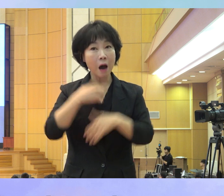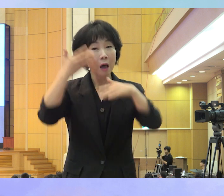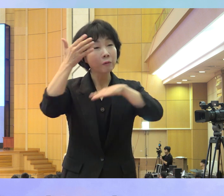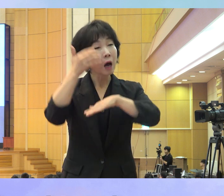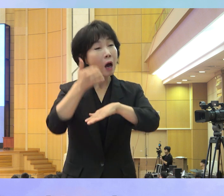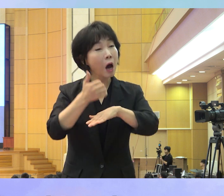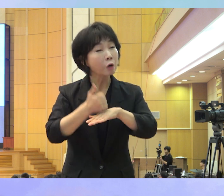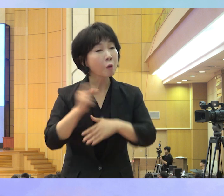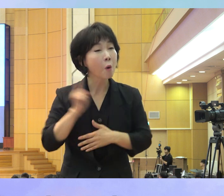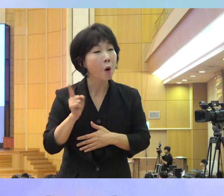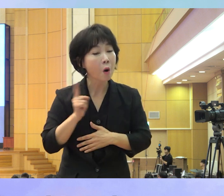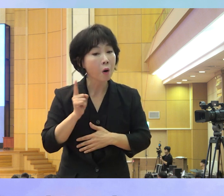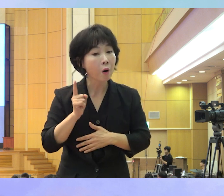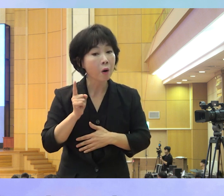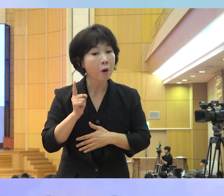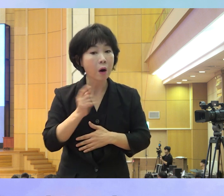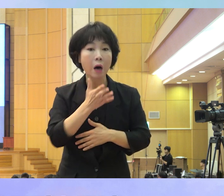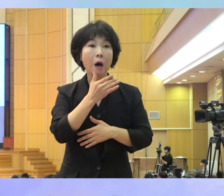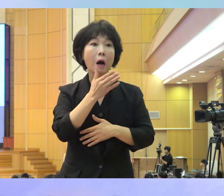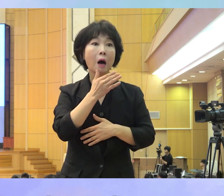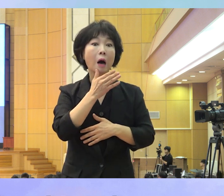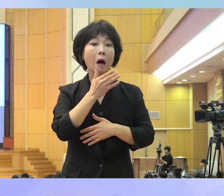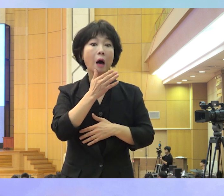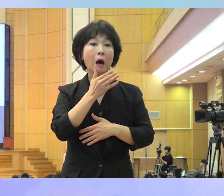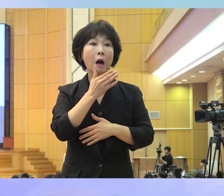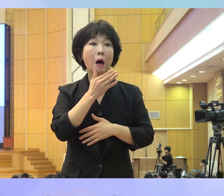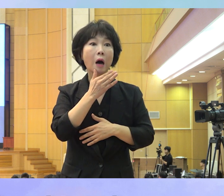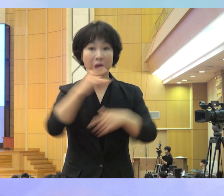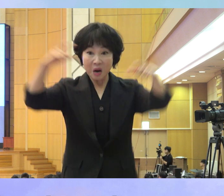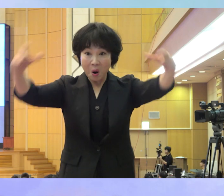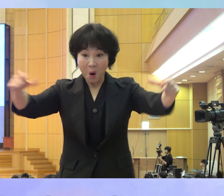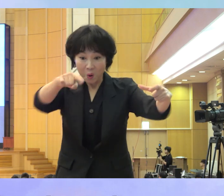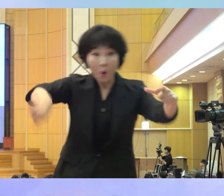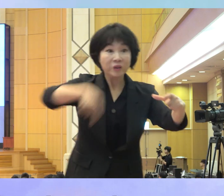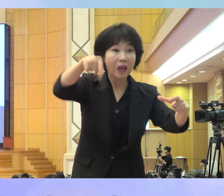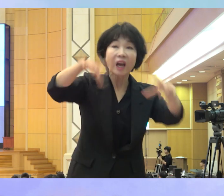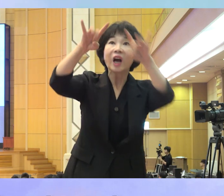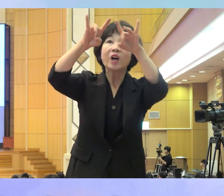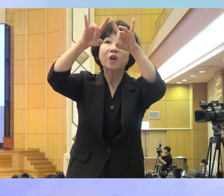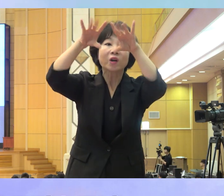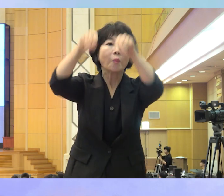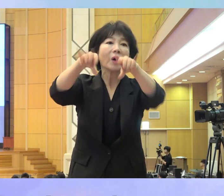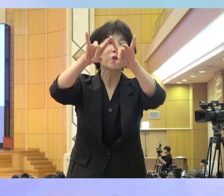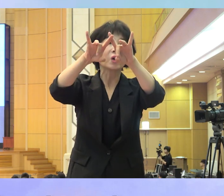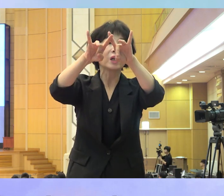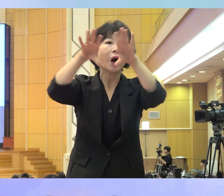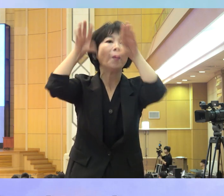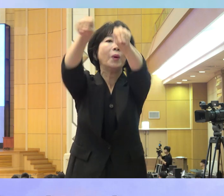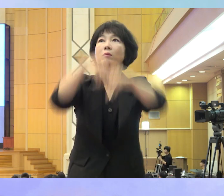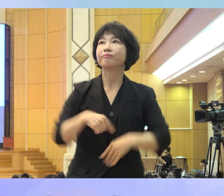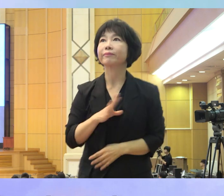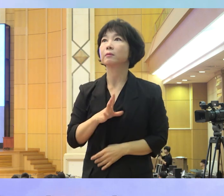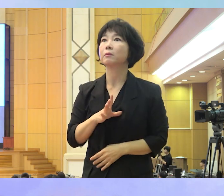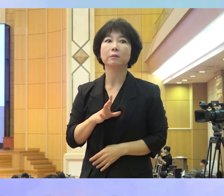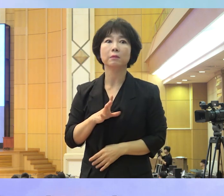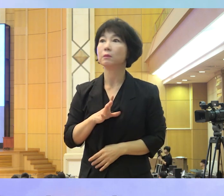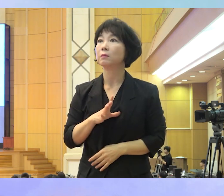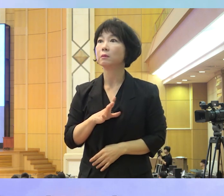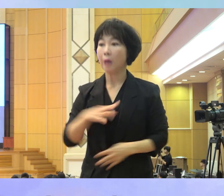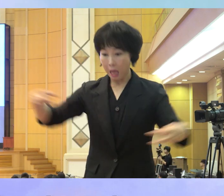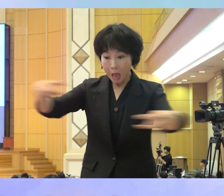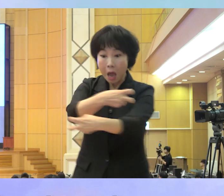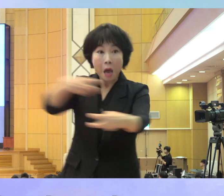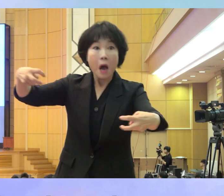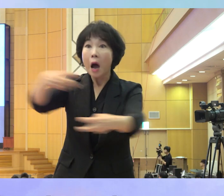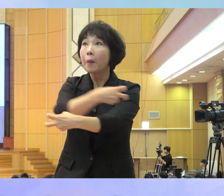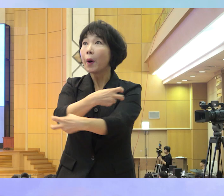해봤더니 그 지역이 전기가 들어오지 않고, 그 당시만 하더라도 또 버스